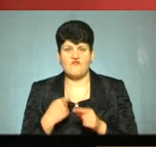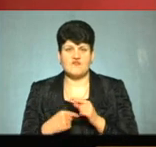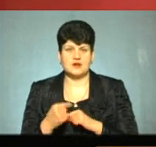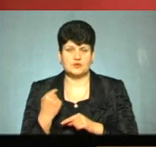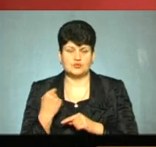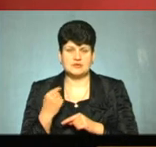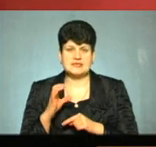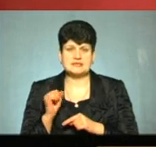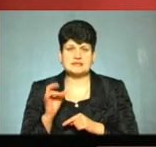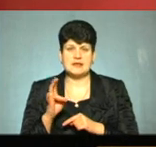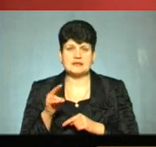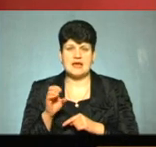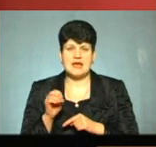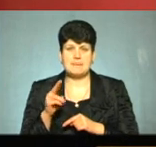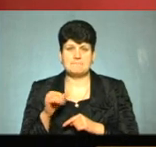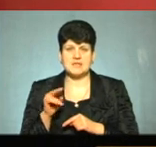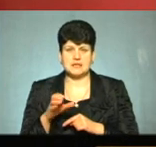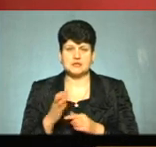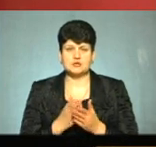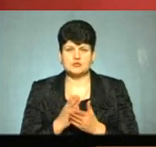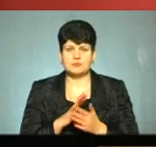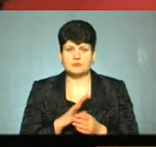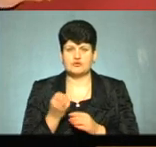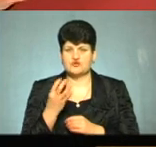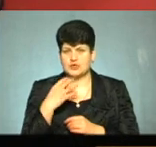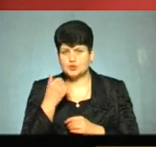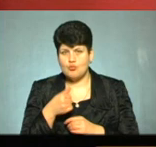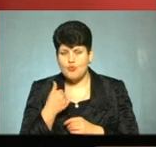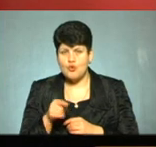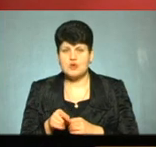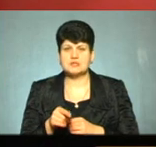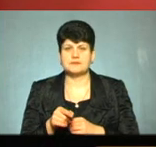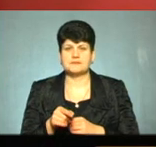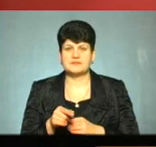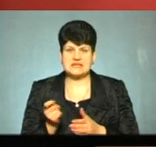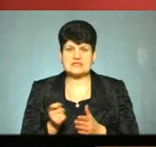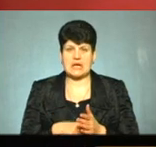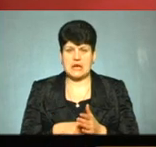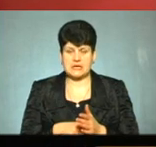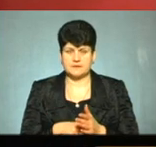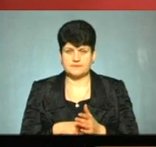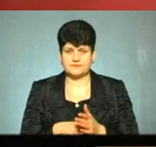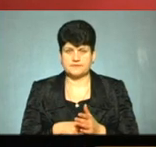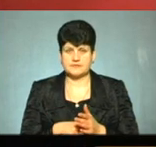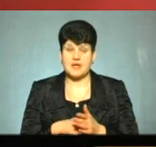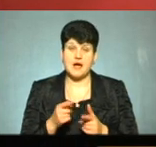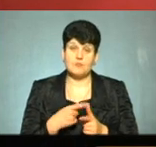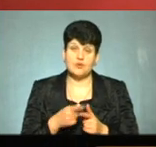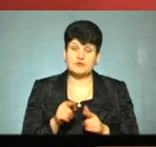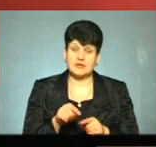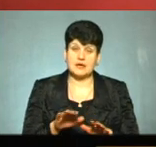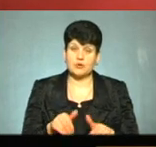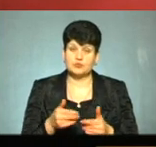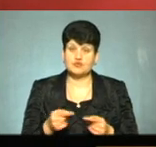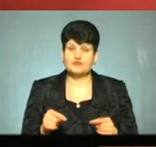повернути, точніше, санепідслужби, ті, які були, в принципі, в 2014 році закриті, скажімо так. Або